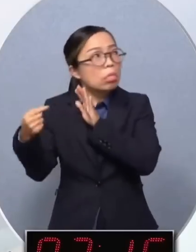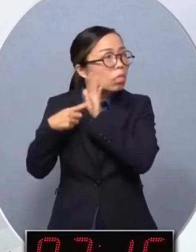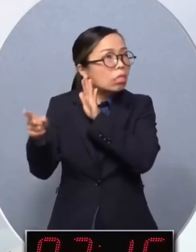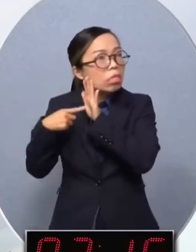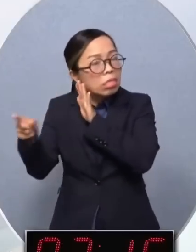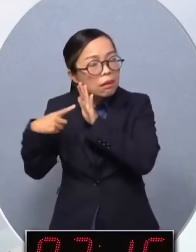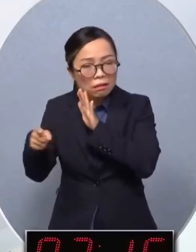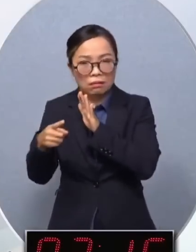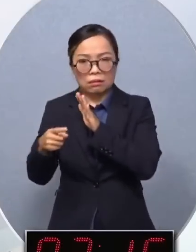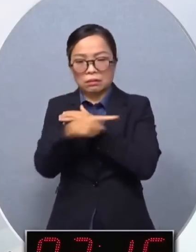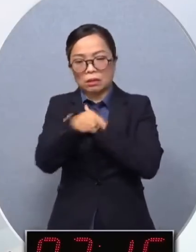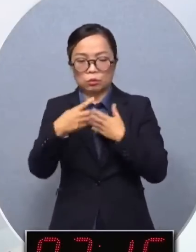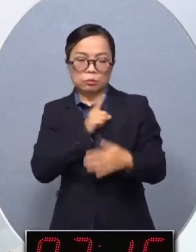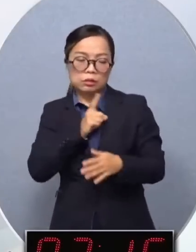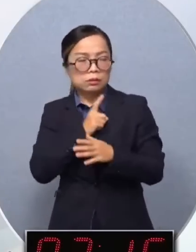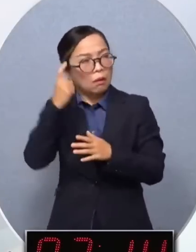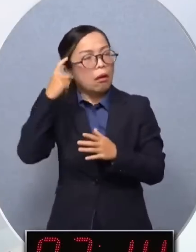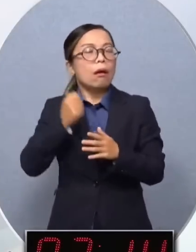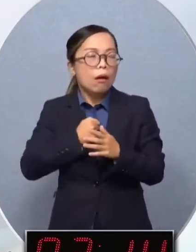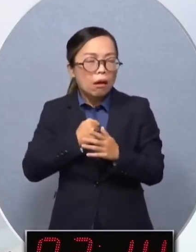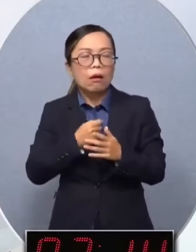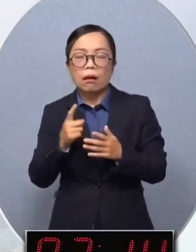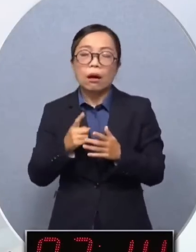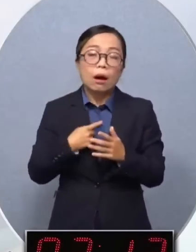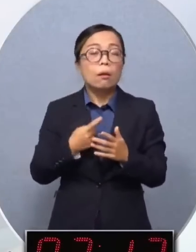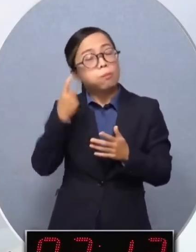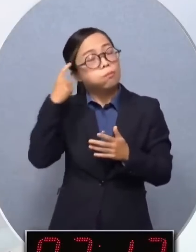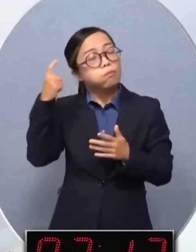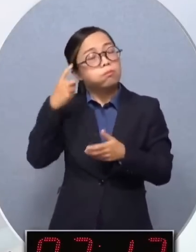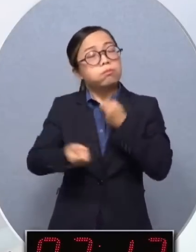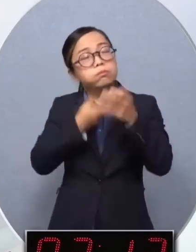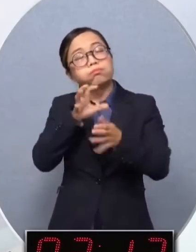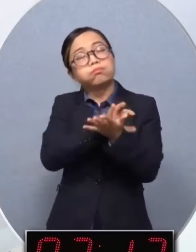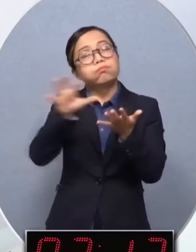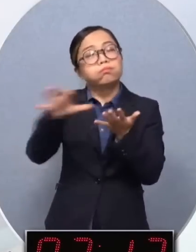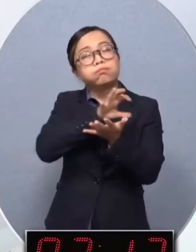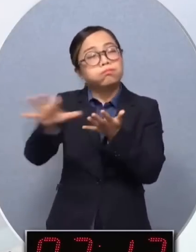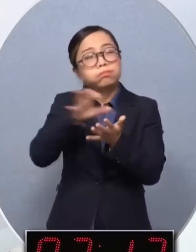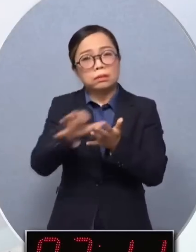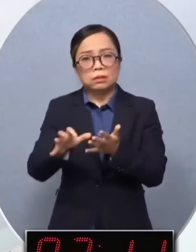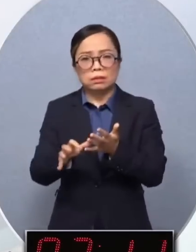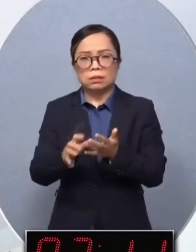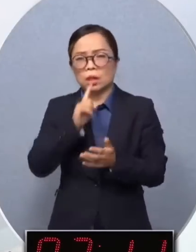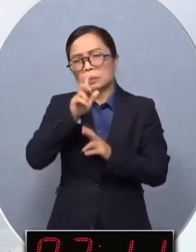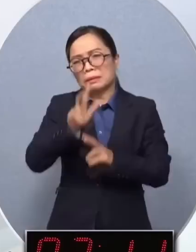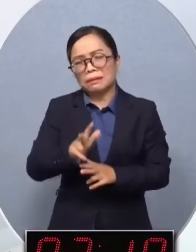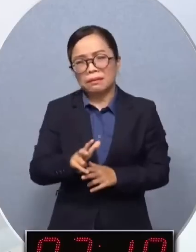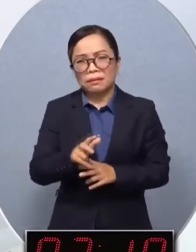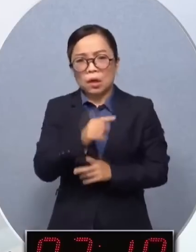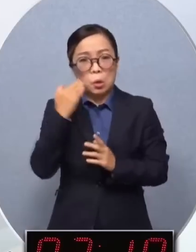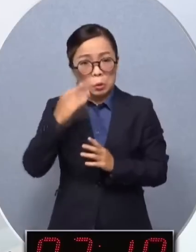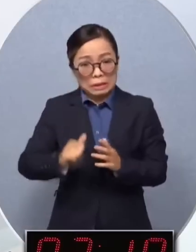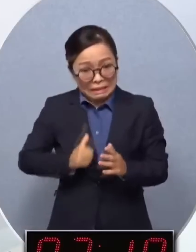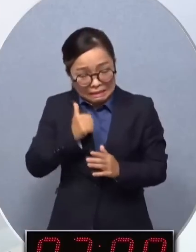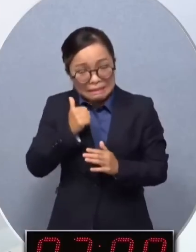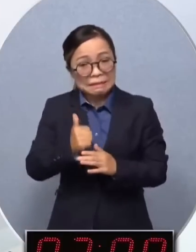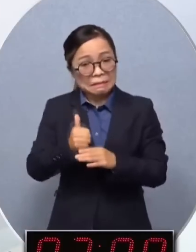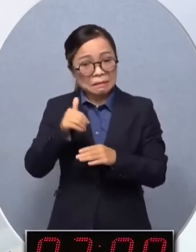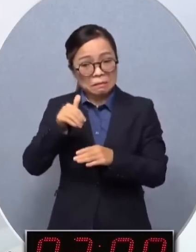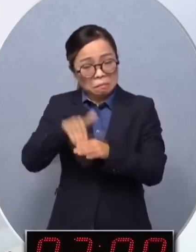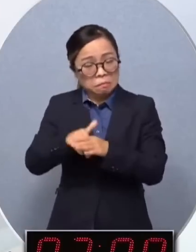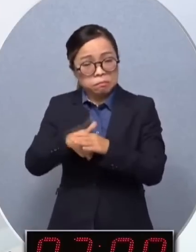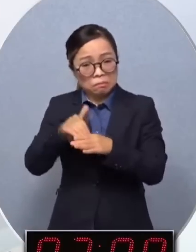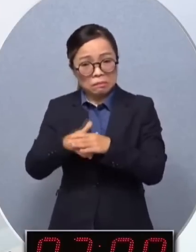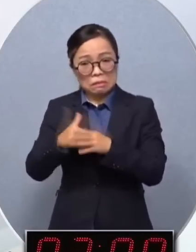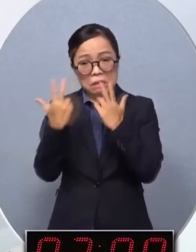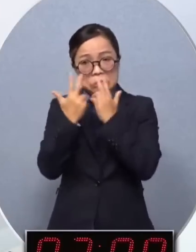按照哈、哦、他自己理解啊的话啊自说自话。事实上，如果你要选